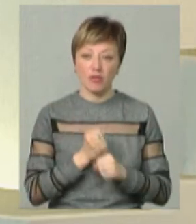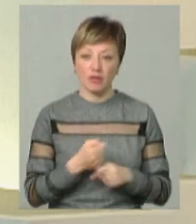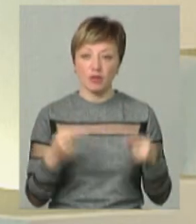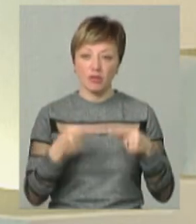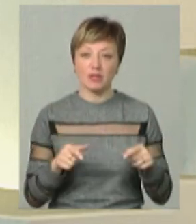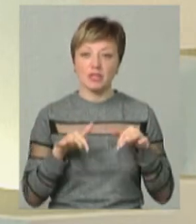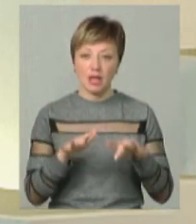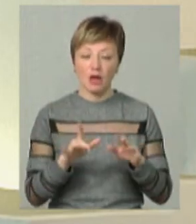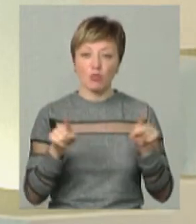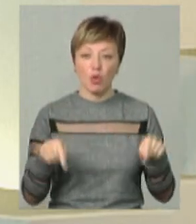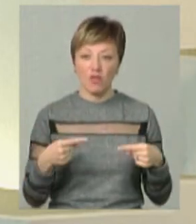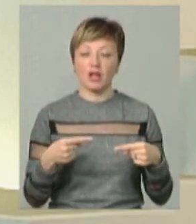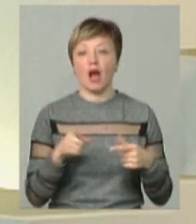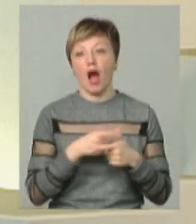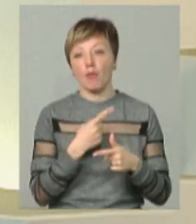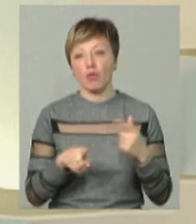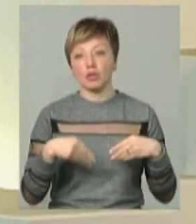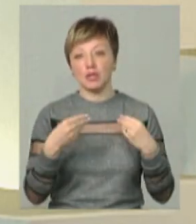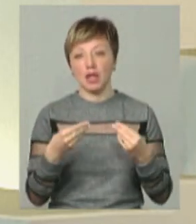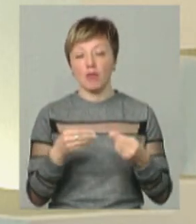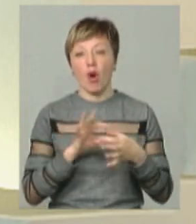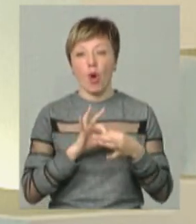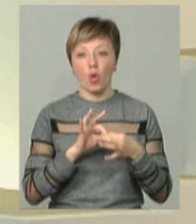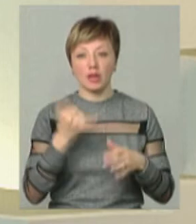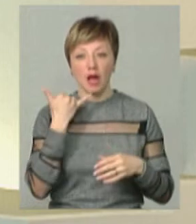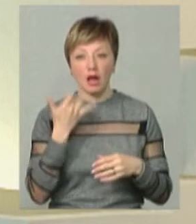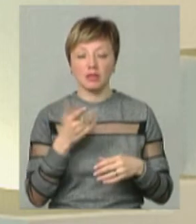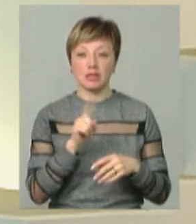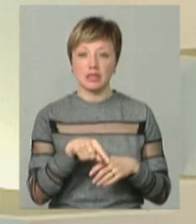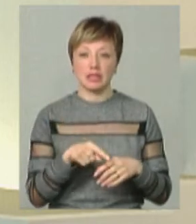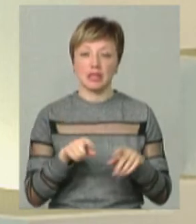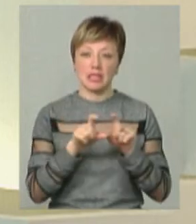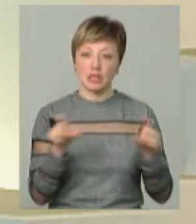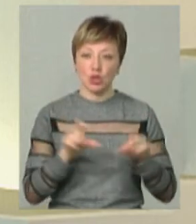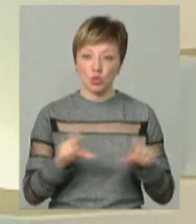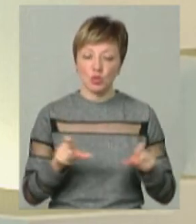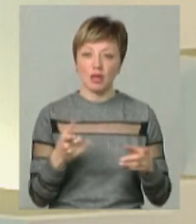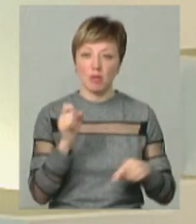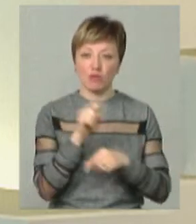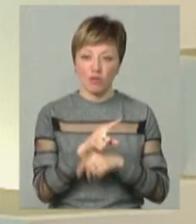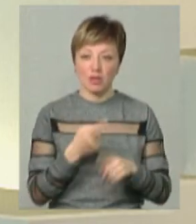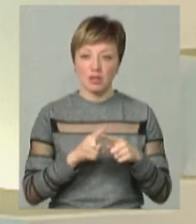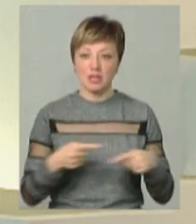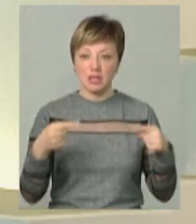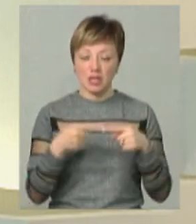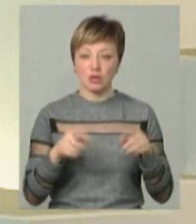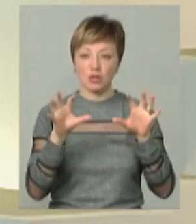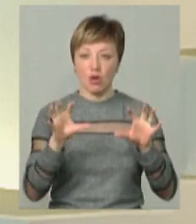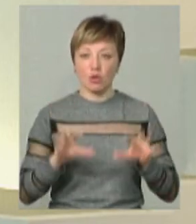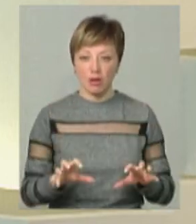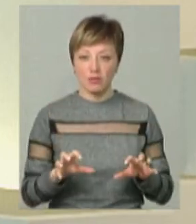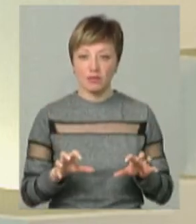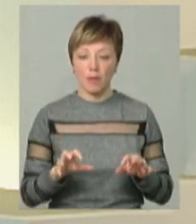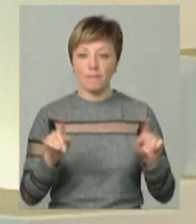відповідні заходи, щоб поновити, або надаємо контакти тих самих інституцій, які уповноважені згідно чинного